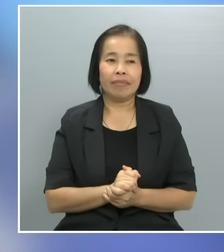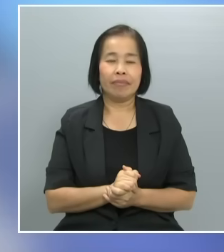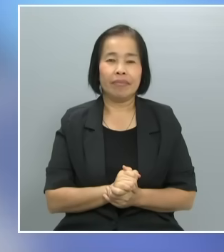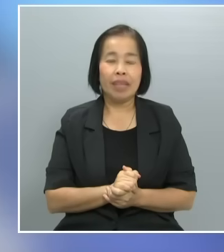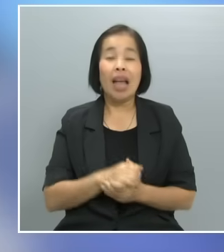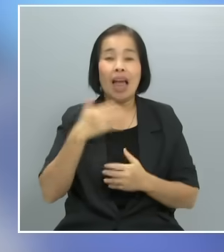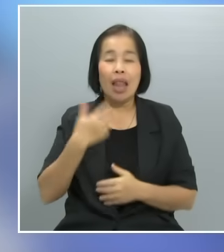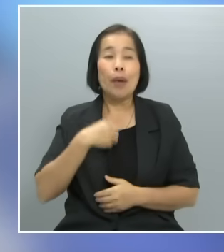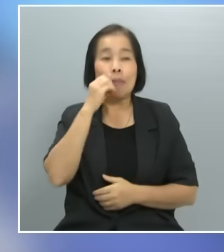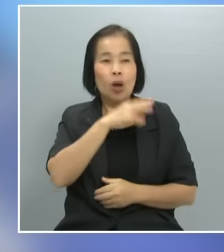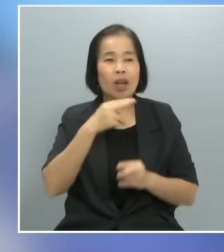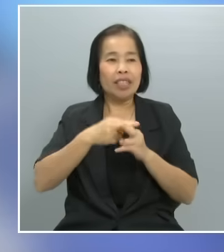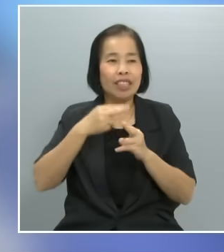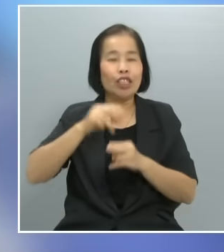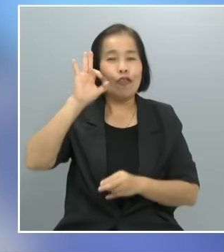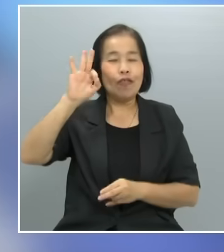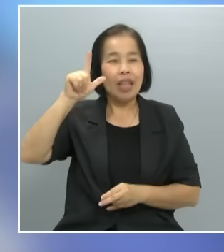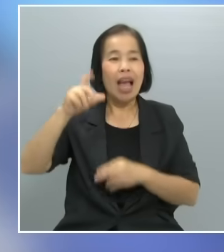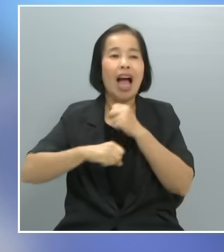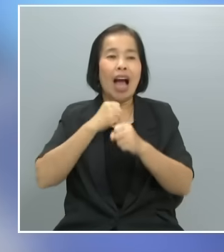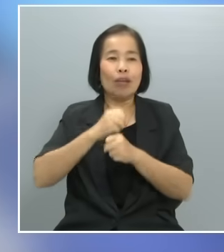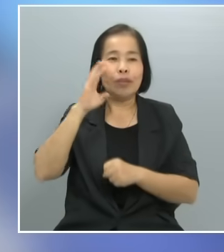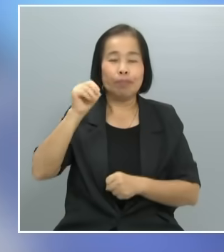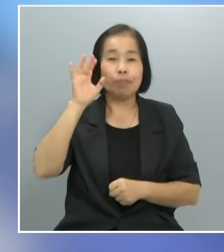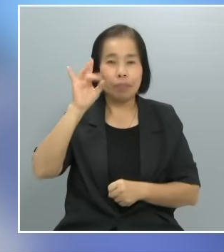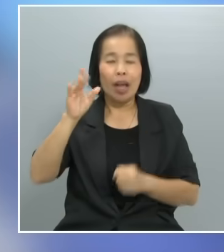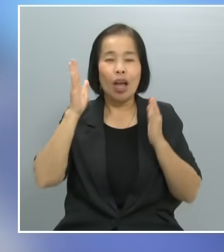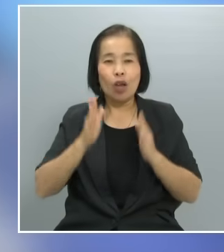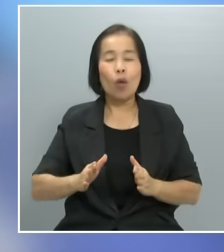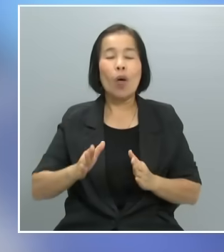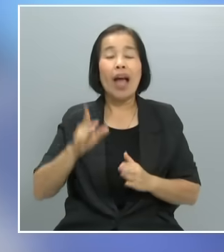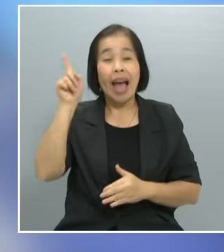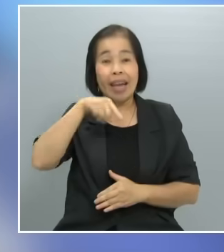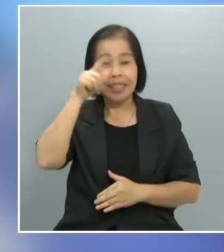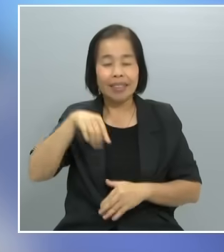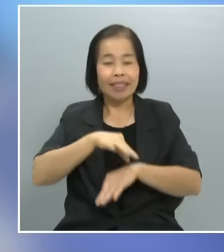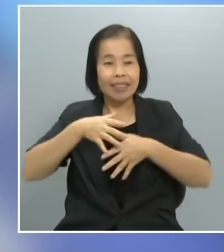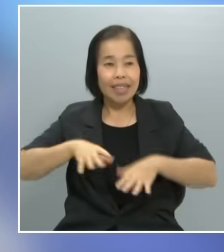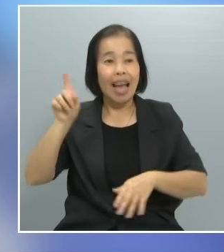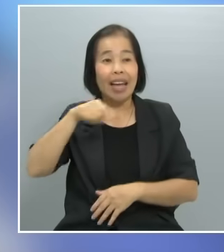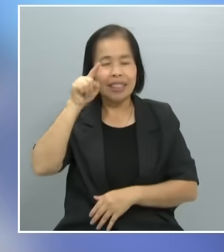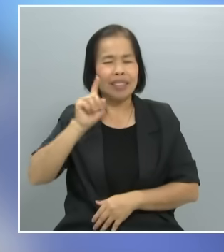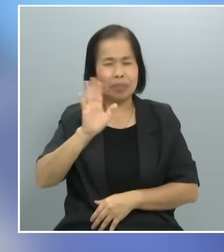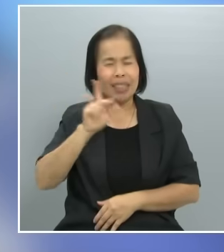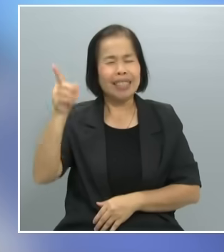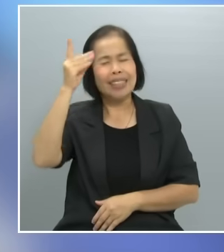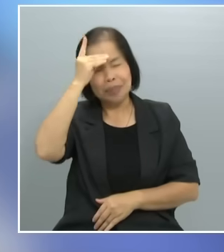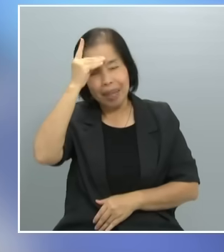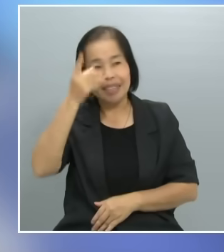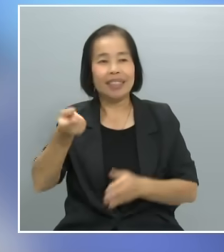คุณฟิลิปอายุ48ปีชาวอังกฤษนั่นแน่เห็นไหมแต่จริงก็ไปเยอรมันนะทำนิธิค